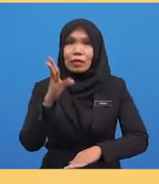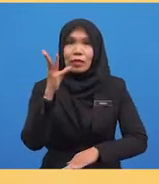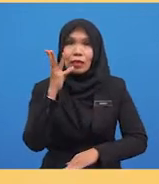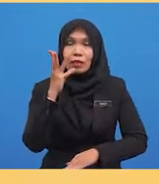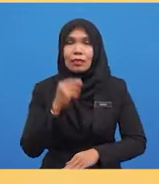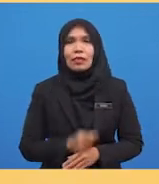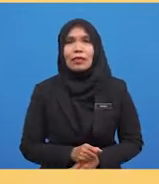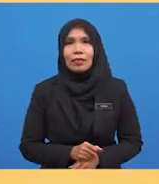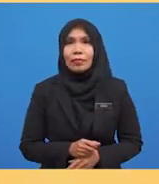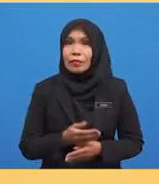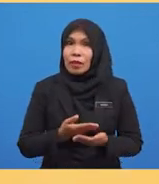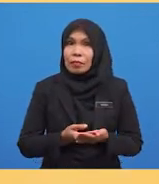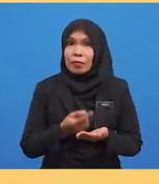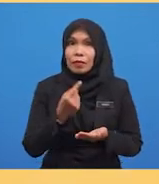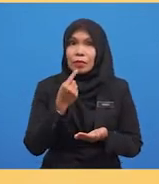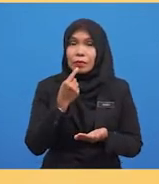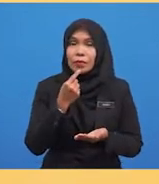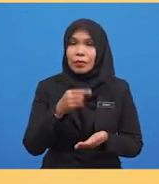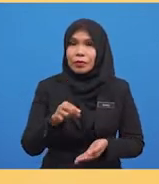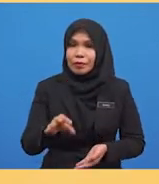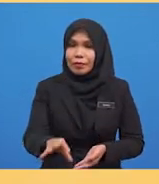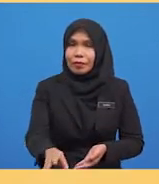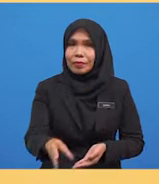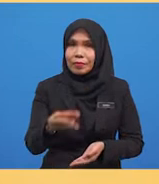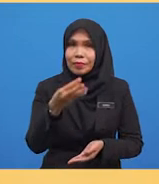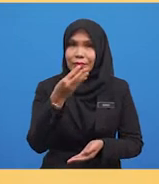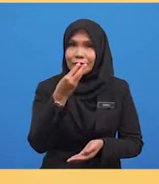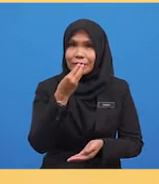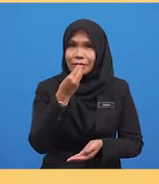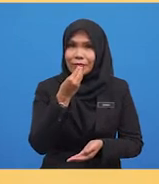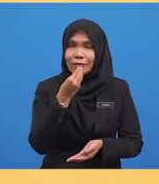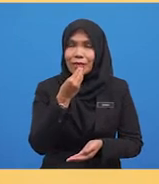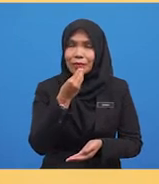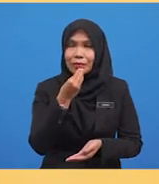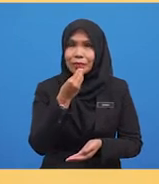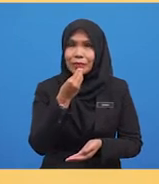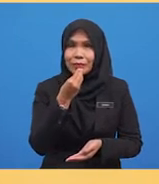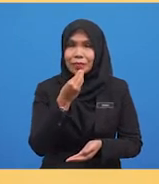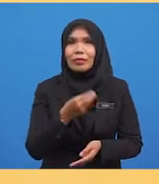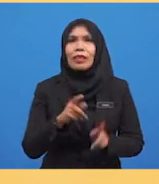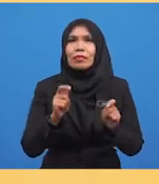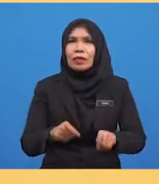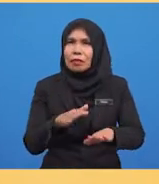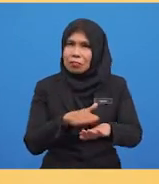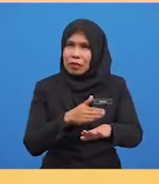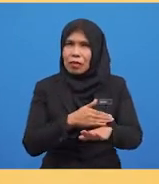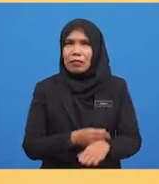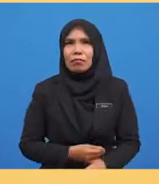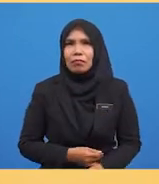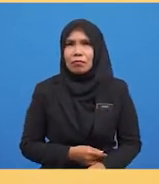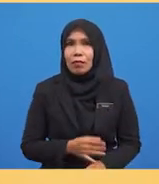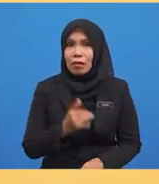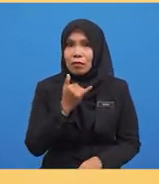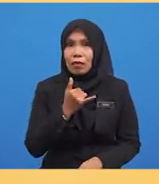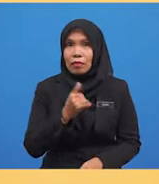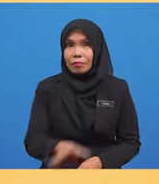hendaklah dikunyah dengan perlahan-lahan sebagai tanda tertib dan tidak gelojoh